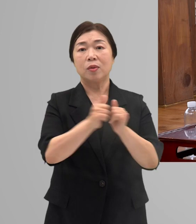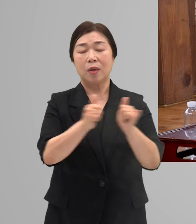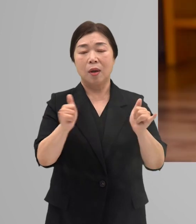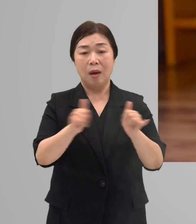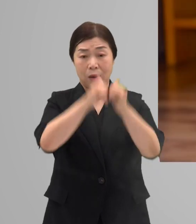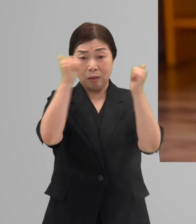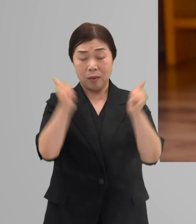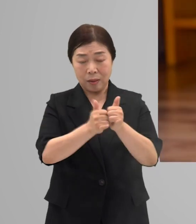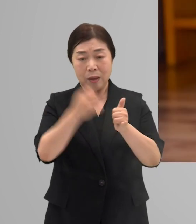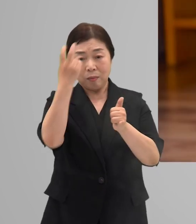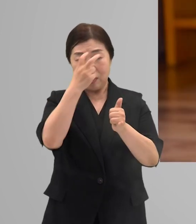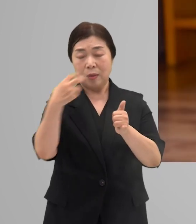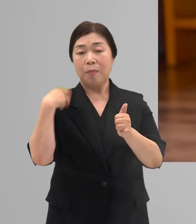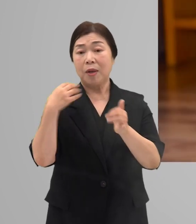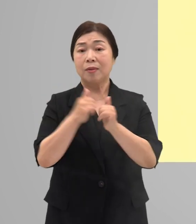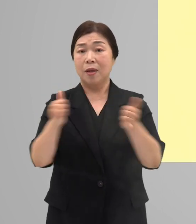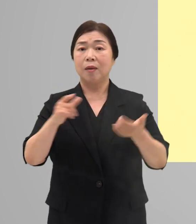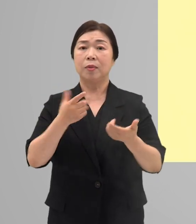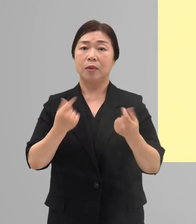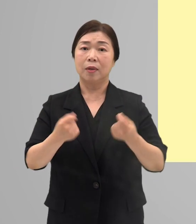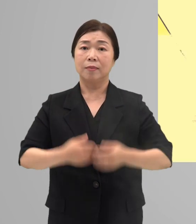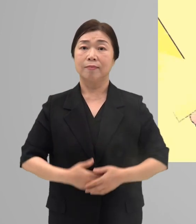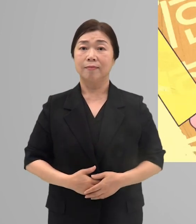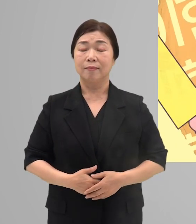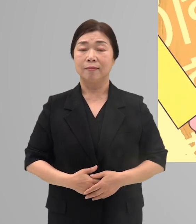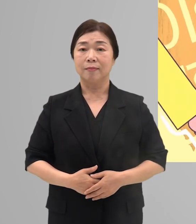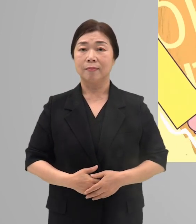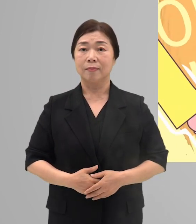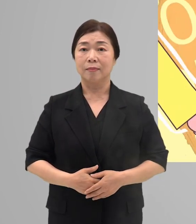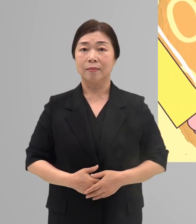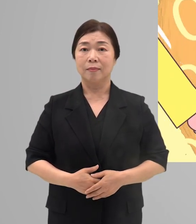맡고 있는 이현지 사회복지사입니다.